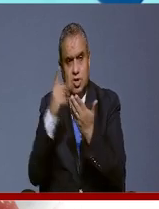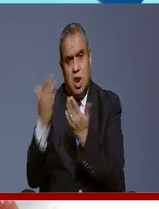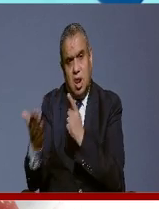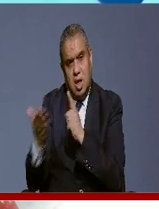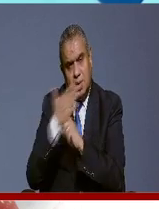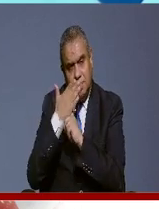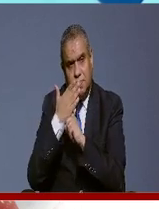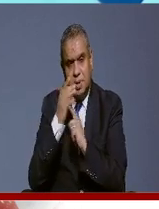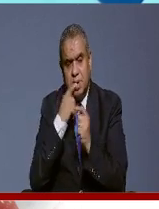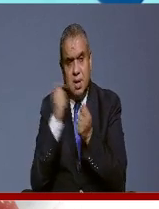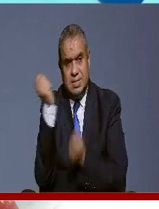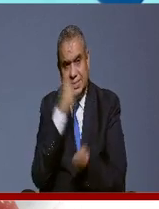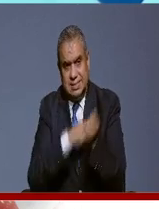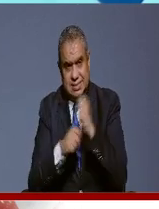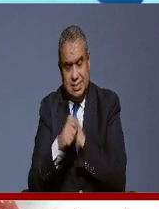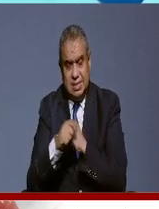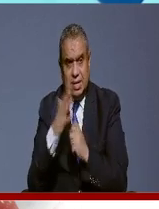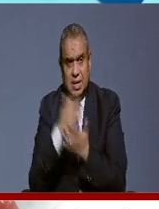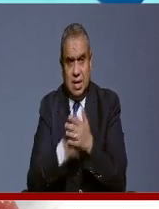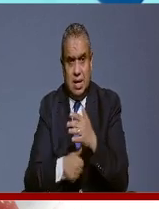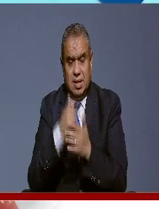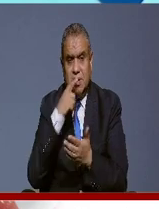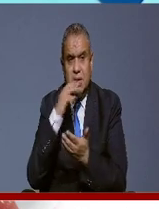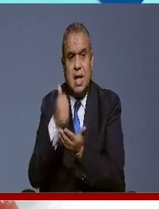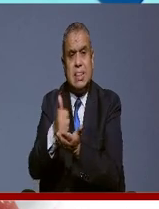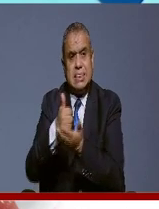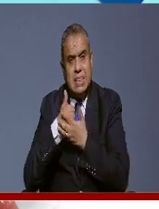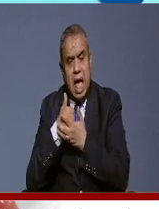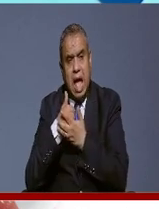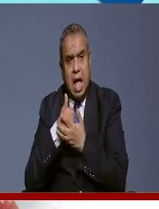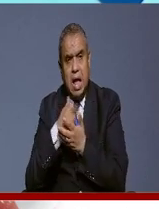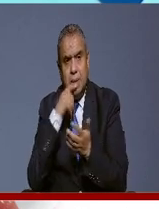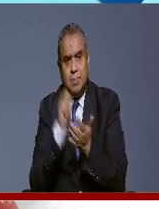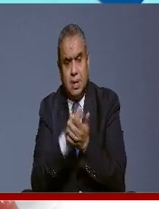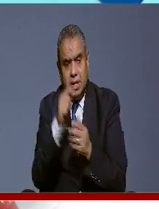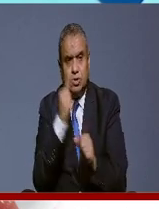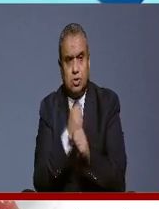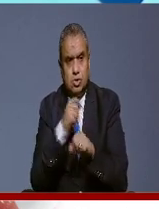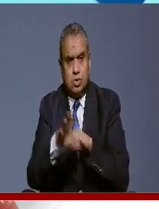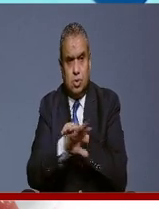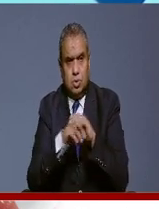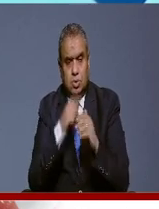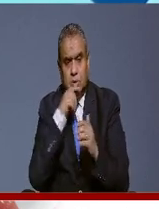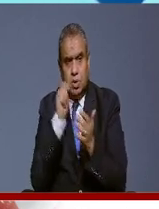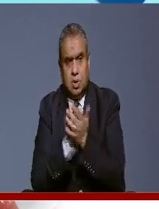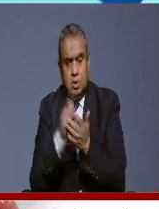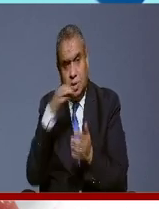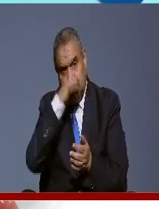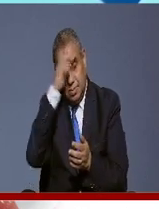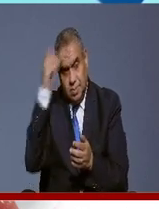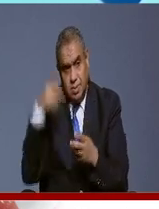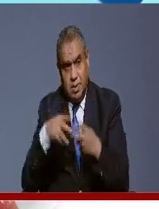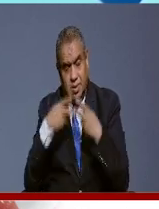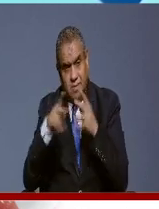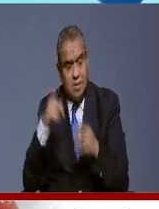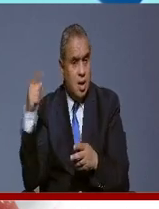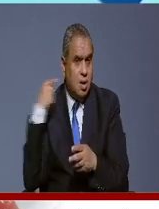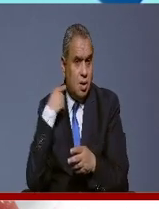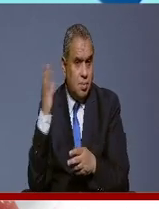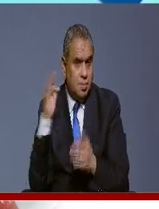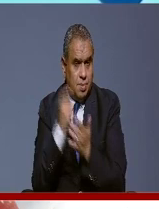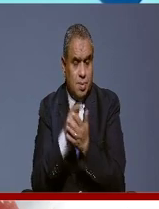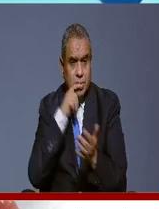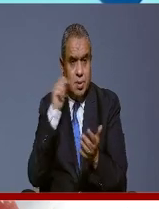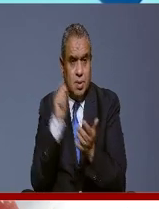الصناعة محتاجة الدعم القوي واحنا جاهزين. فلو حضرتك تفضلت وتكرمت